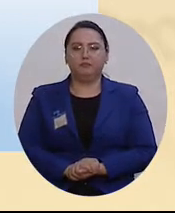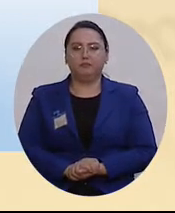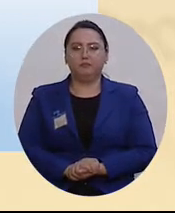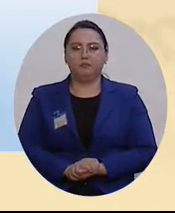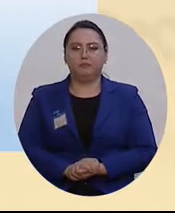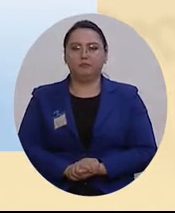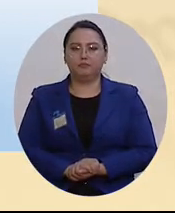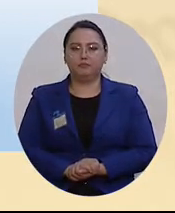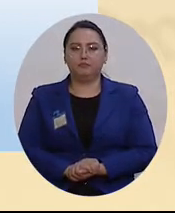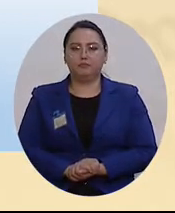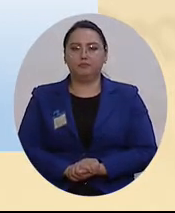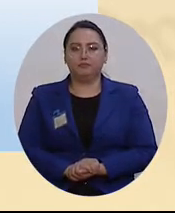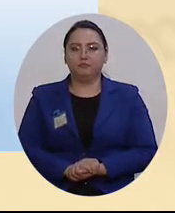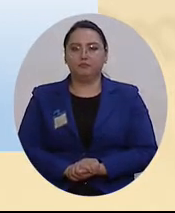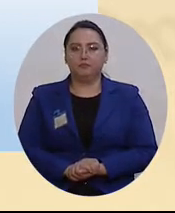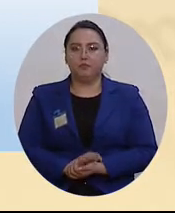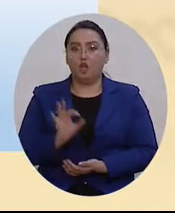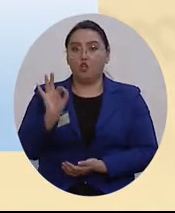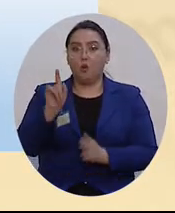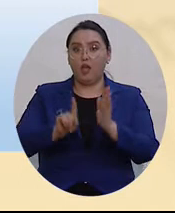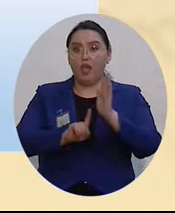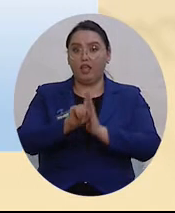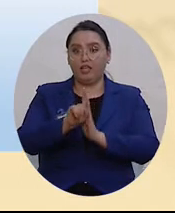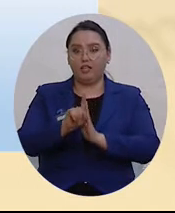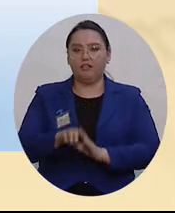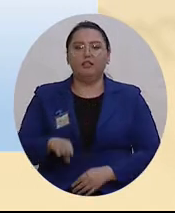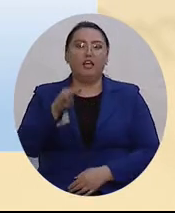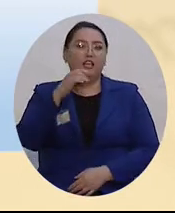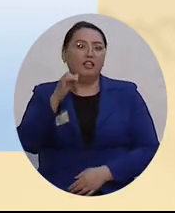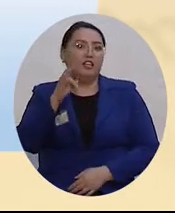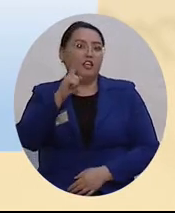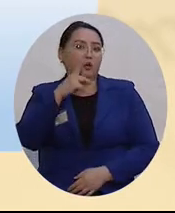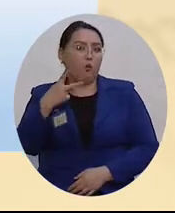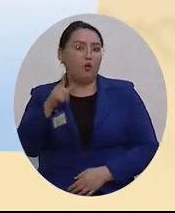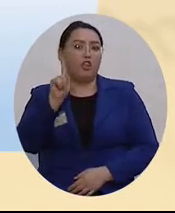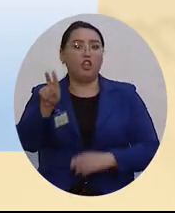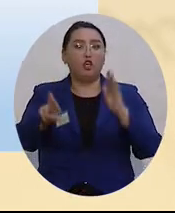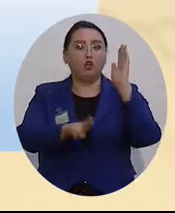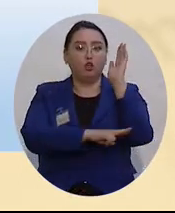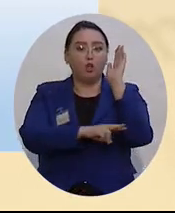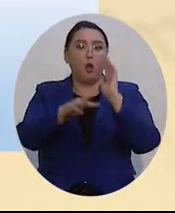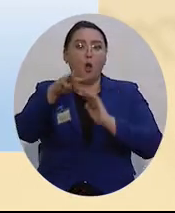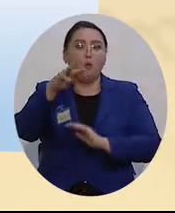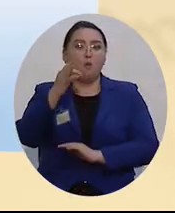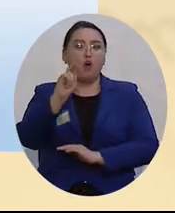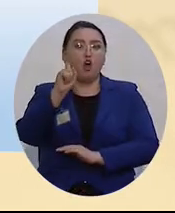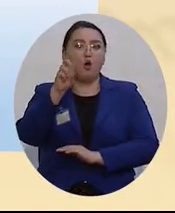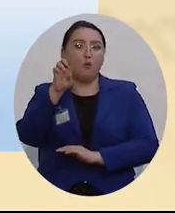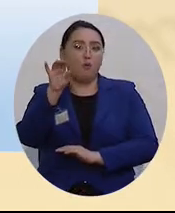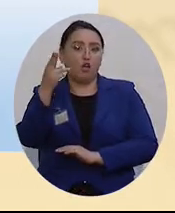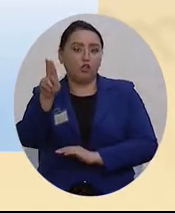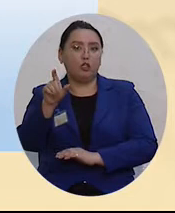уншия. За зөв эхлэл. Тийхүү нэг л өдөр мөнх болтхүү